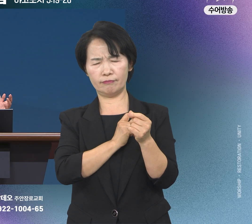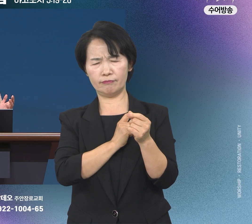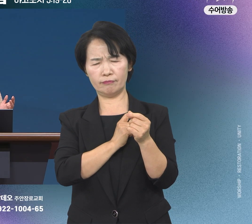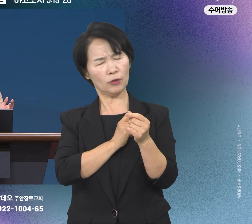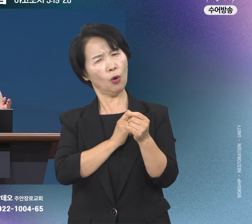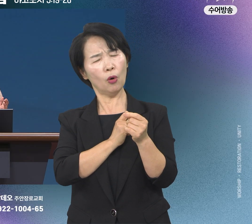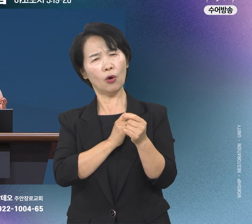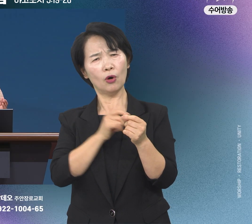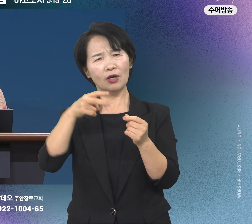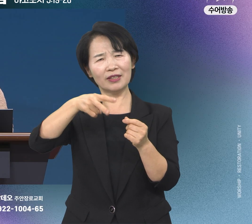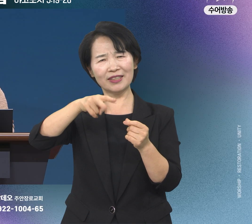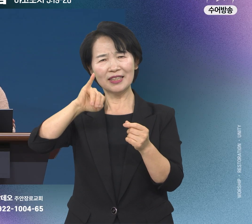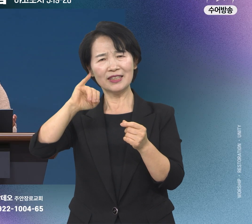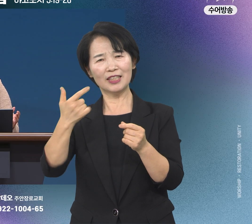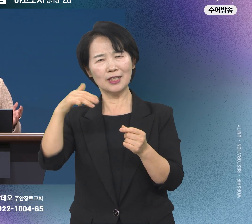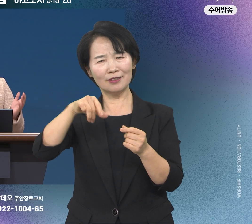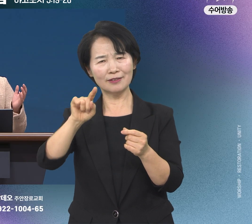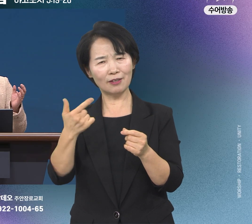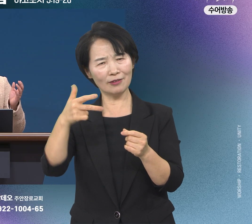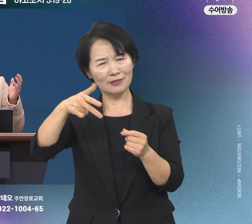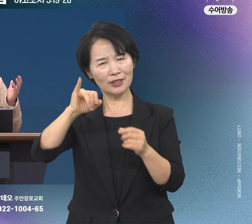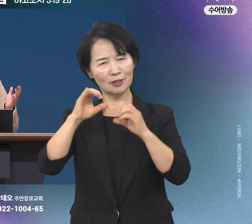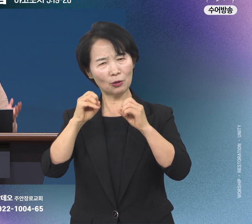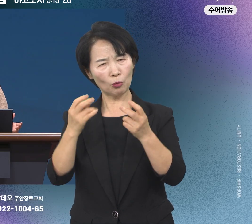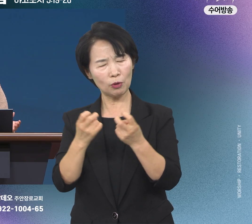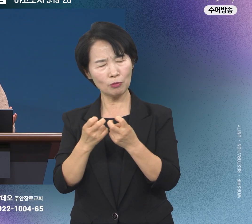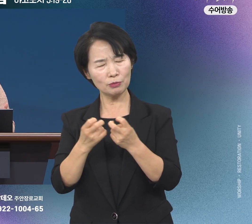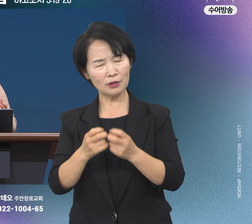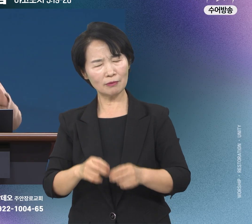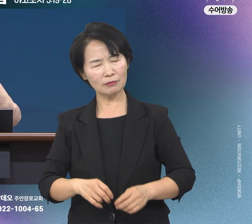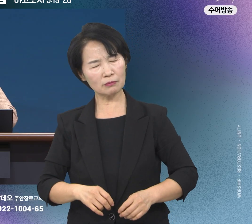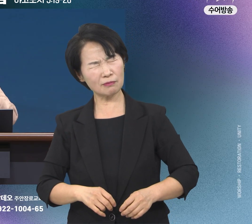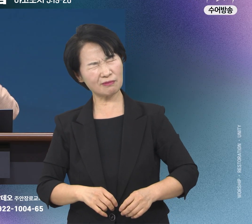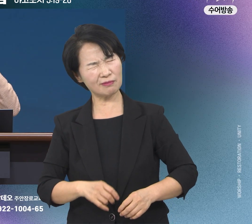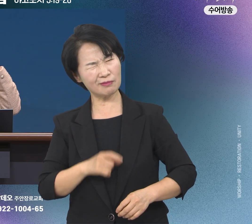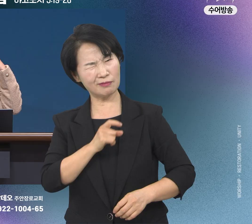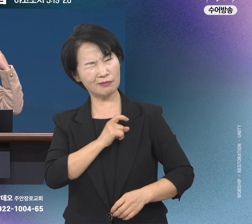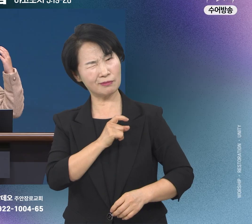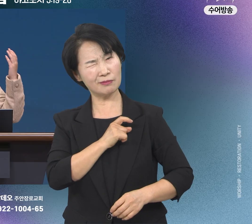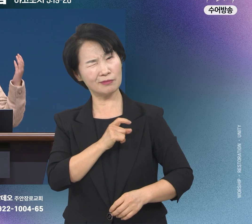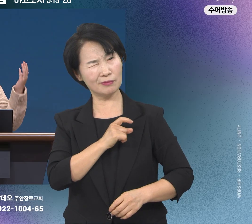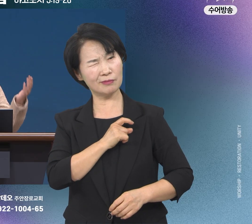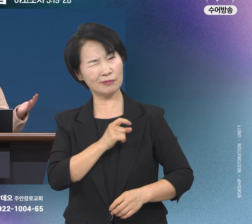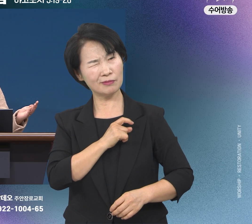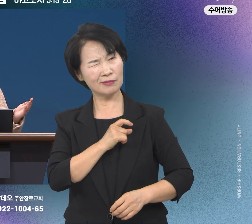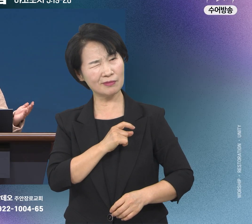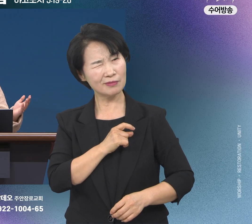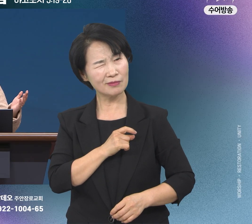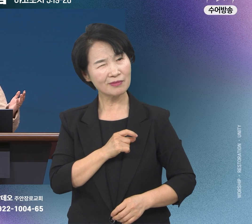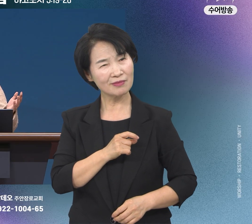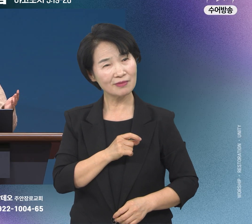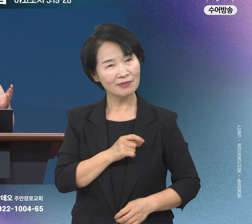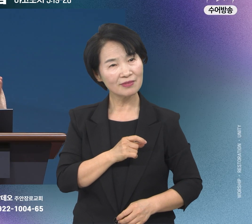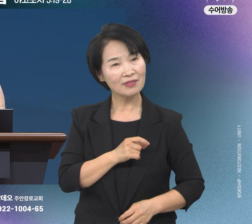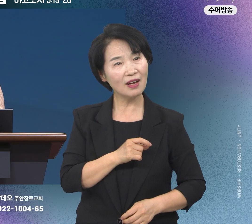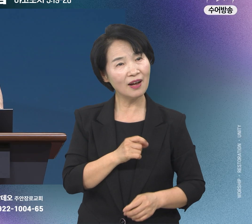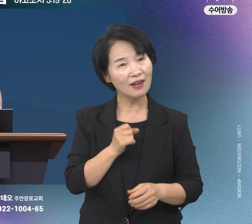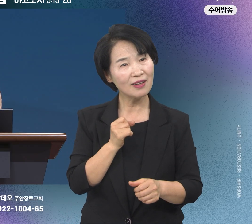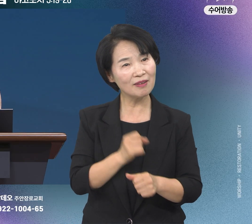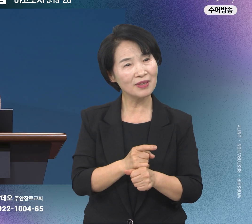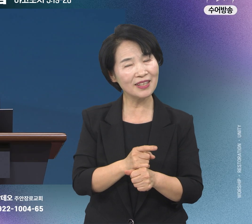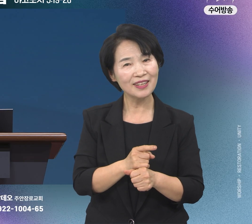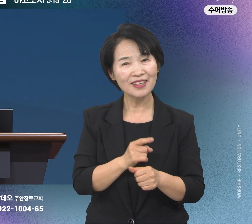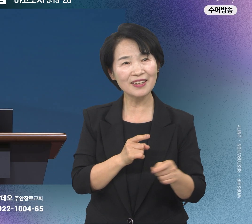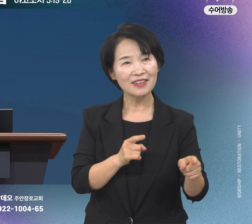저거 신천지에서 말하는 거랑 똑같은데? 알고 보니까 제가 전도를 하려고 했던 그 친구는